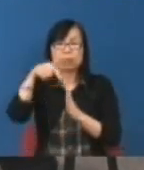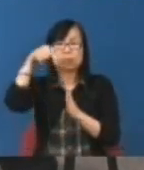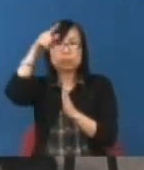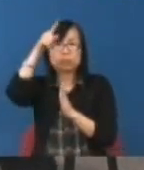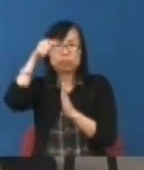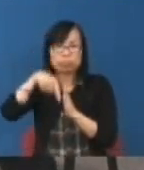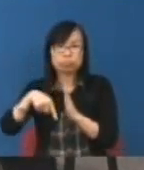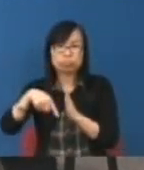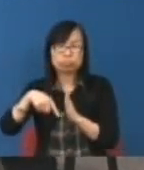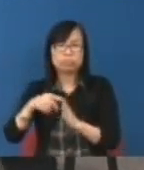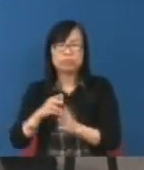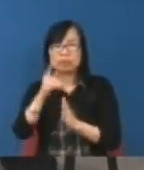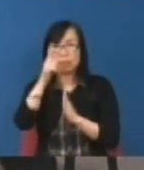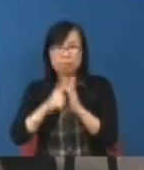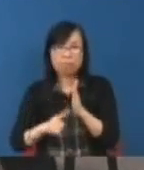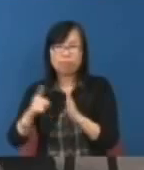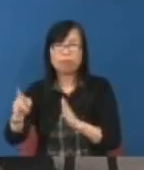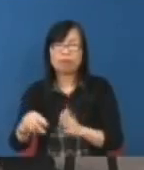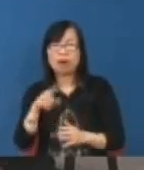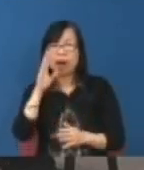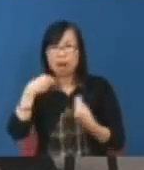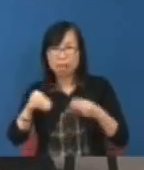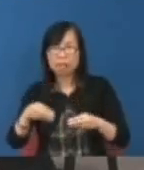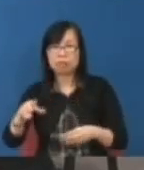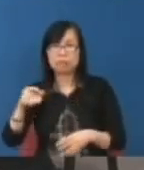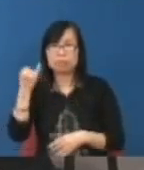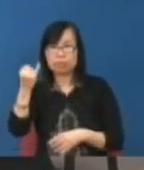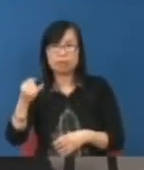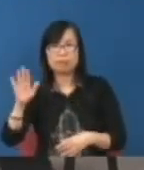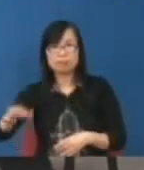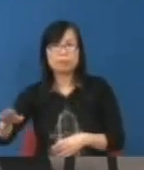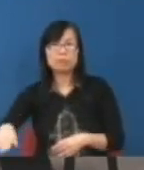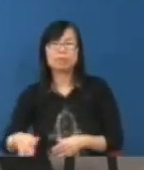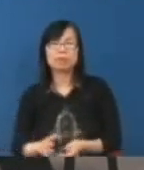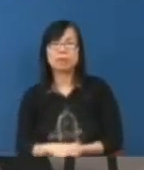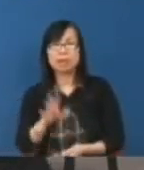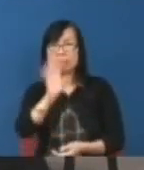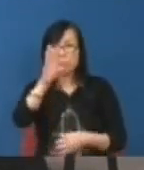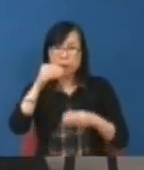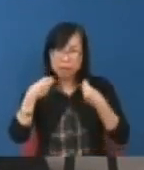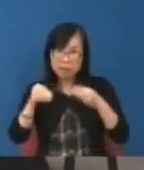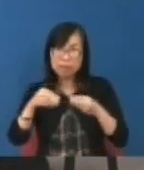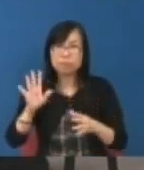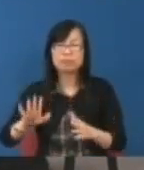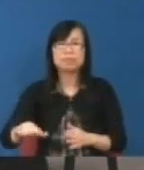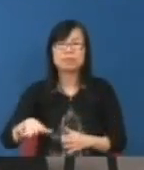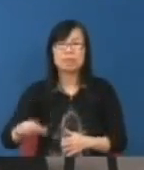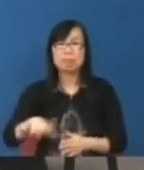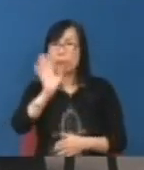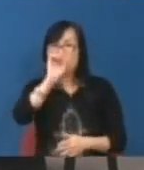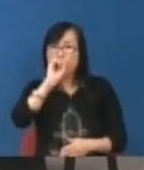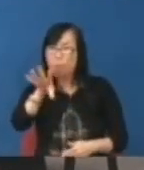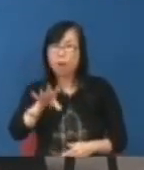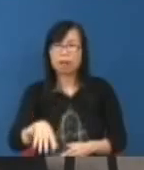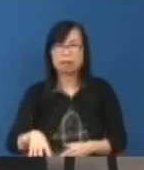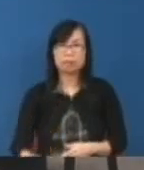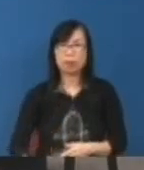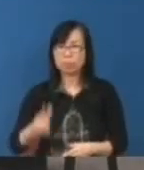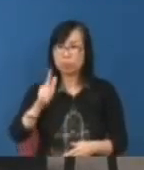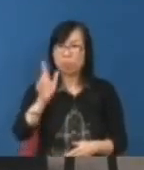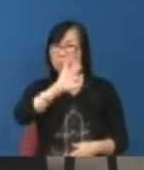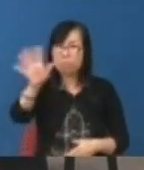頭，多少人是這樣啊？是不是？這樣不是教壞細路，我是堂堂特首，明